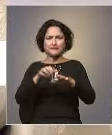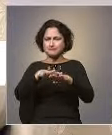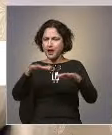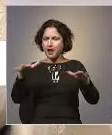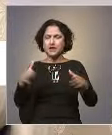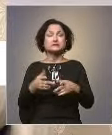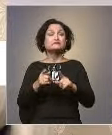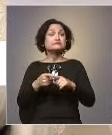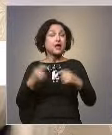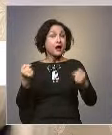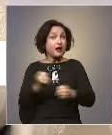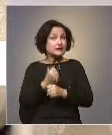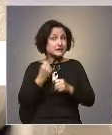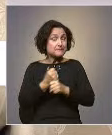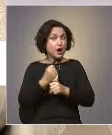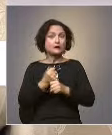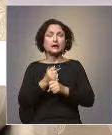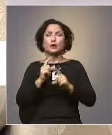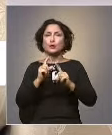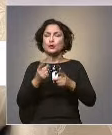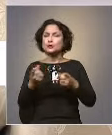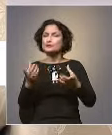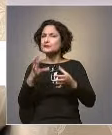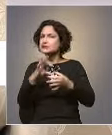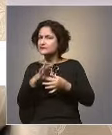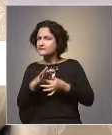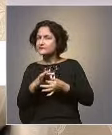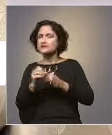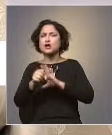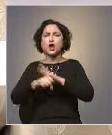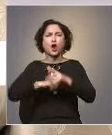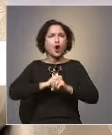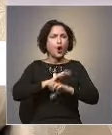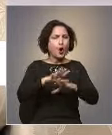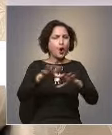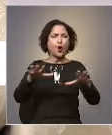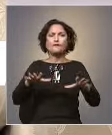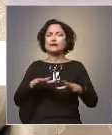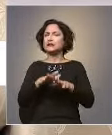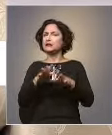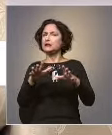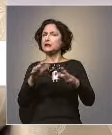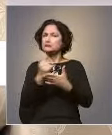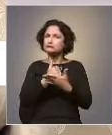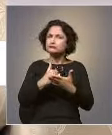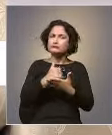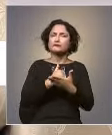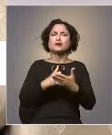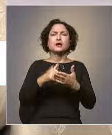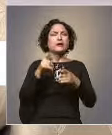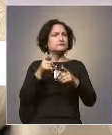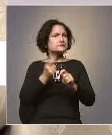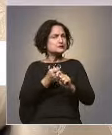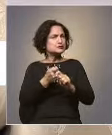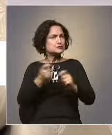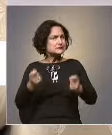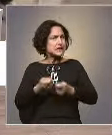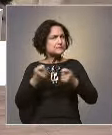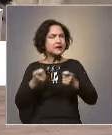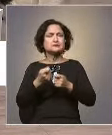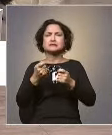разработки свързани с COVID, профилактика, лечение? А, правят, да. Защото знам, казах, че занимавате и с пробиотици и пребиотици в университета. Да,